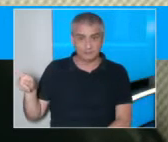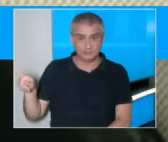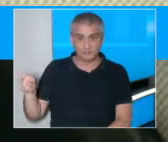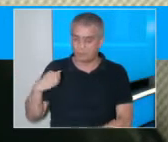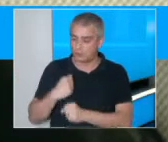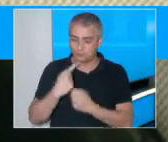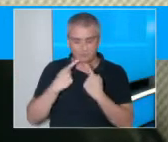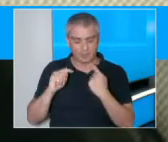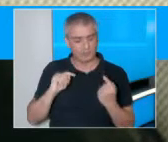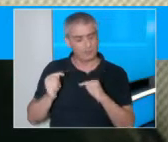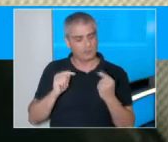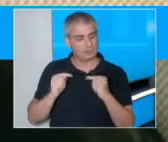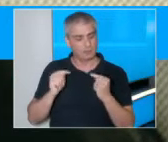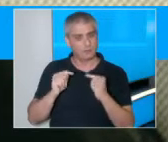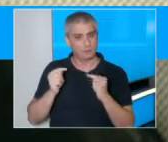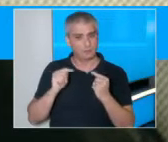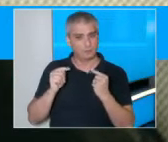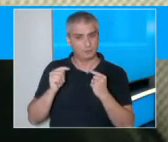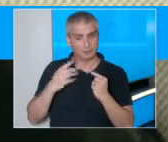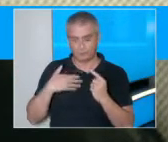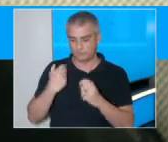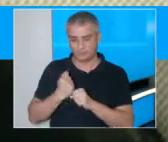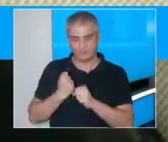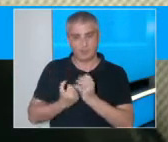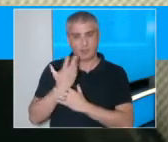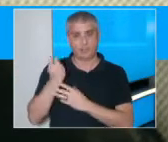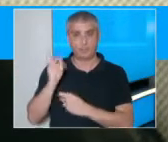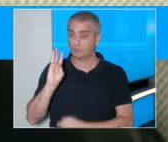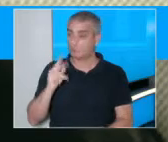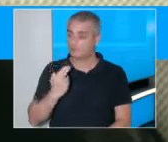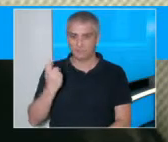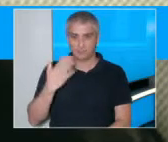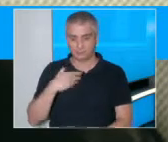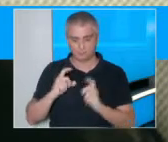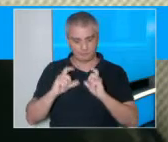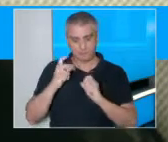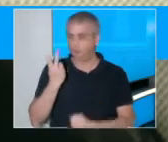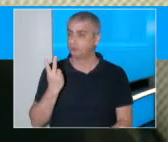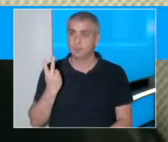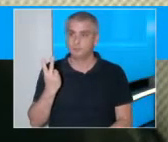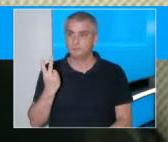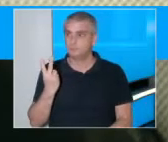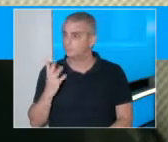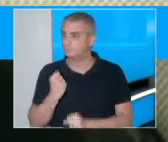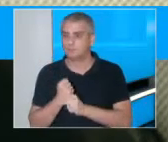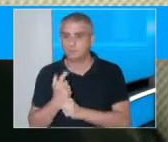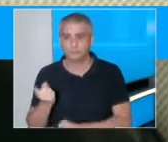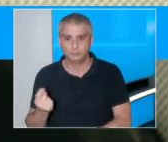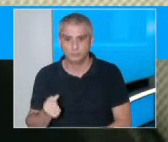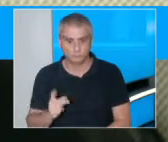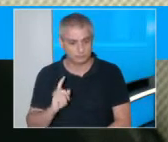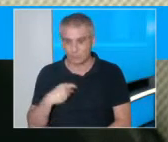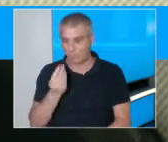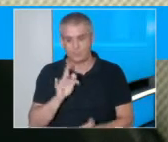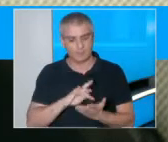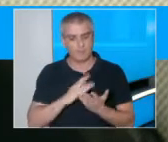שהם עושים דיון על הוועדה של הקנאביס שרוצים להקים לשרן השכל. הם רוצים שם פער של שניים. עכשיו, מה הם עשו? הם לא נתנו